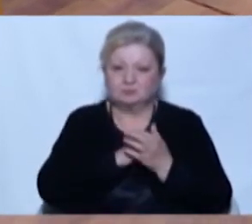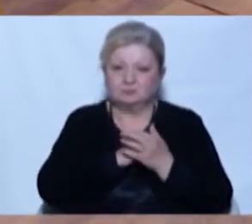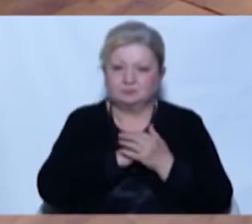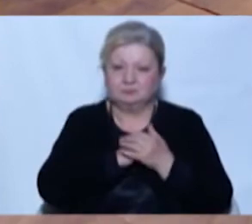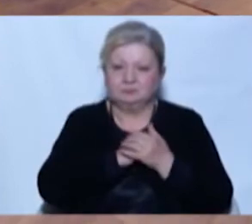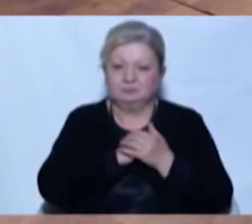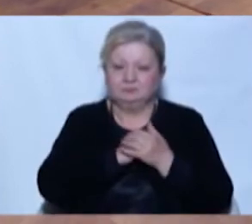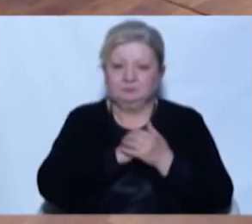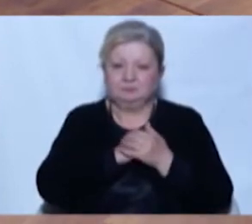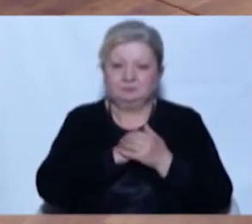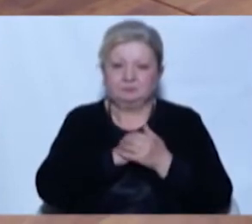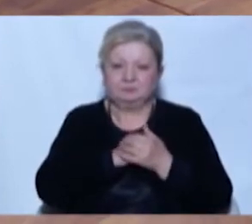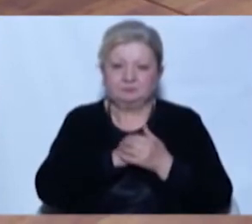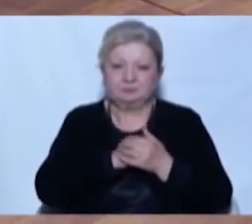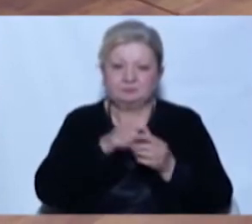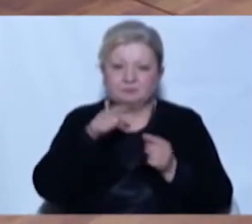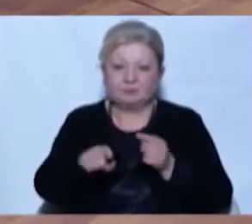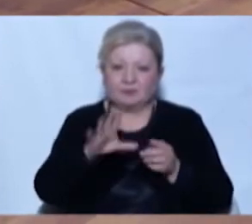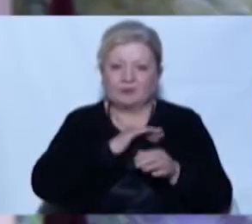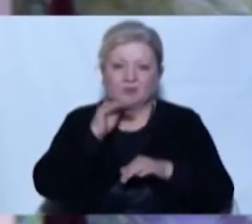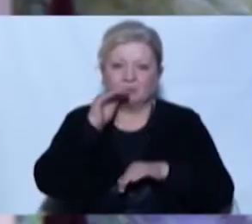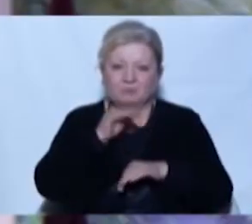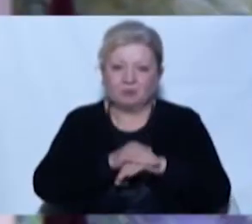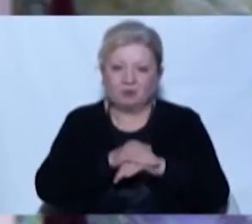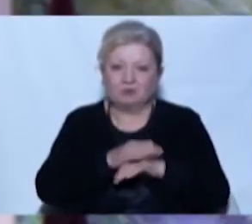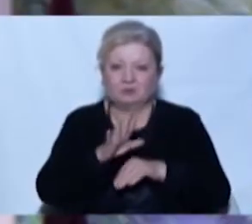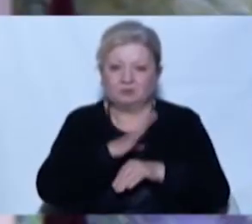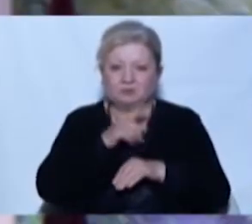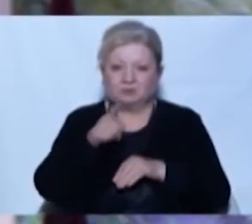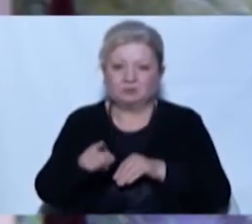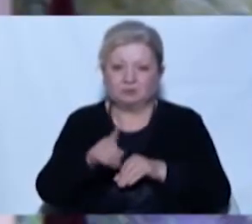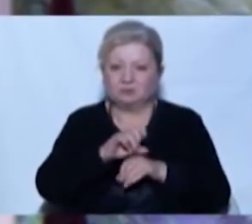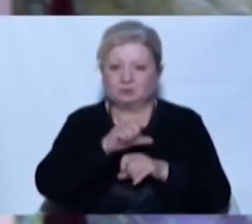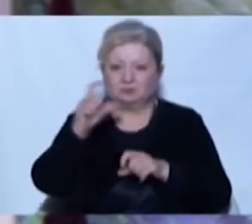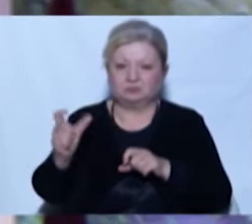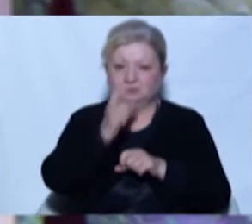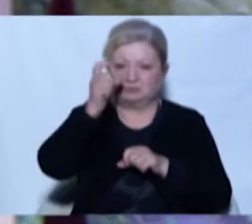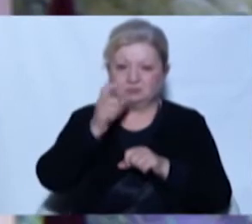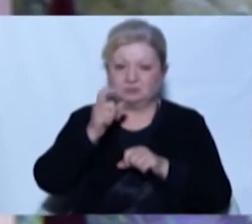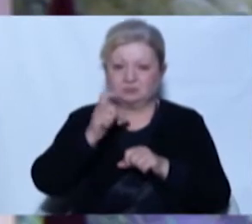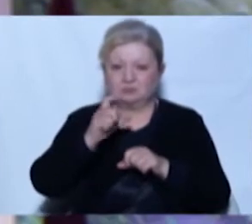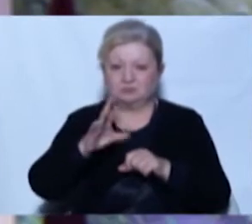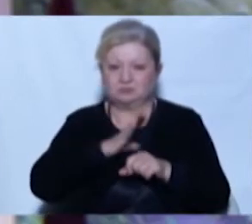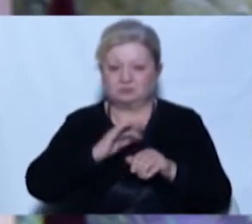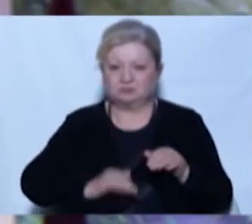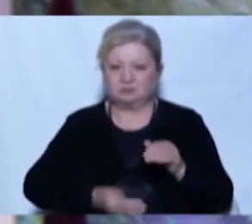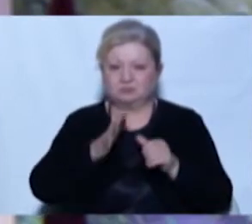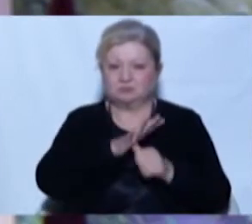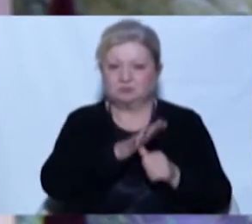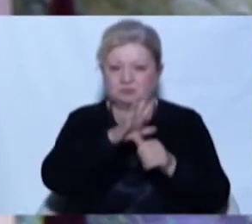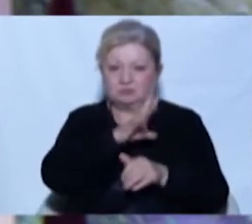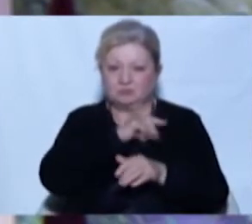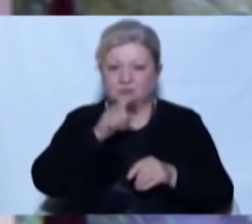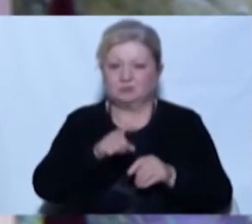ese vtkvat, taxtidan. Radganac is pacti uradi o srulu plebijani diktatori, dasađes siktilit